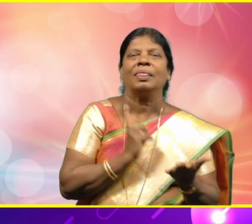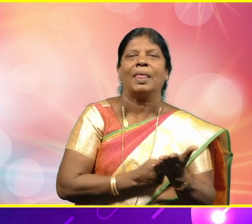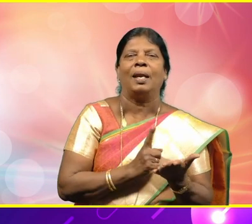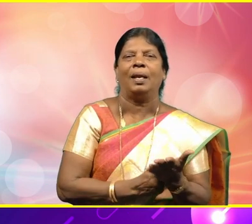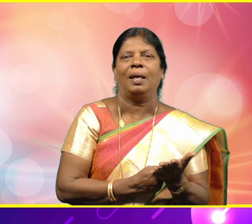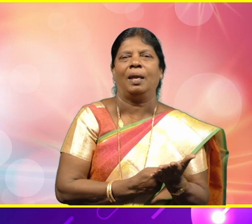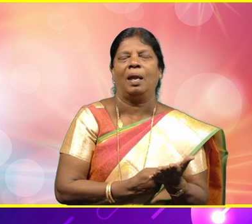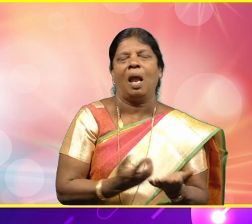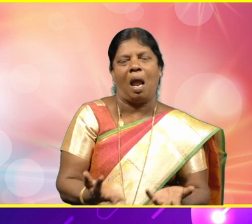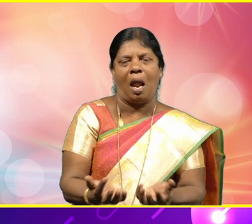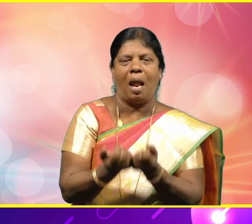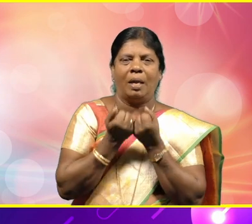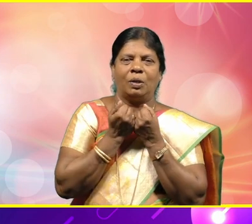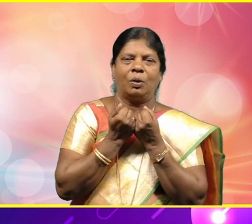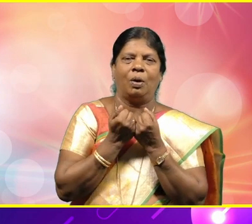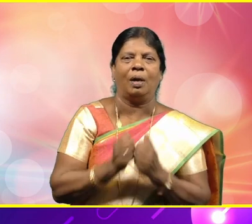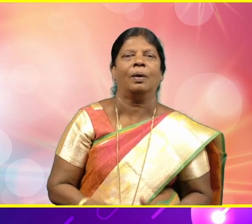பாவங்களுக்காக தண்டனையை